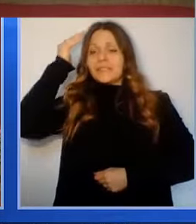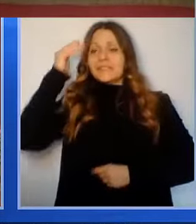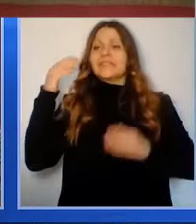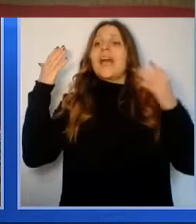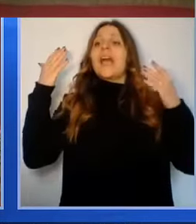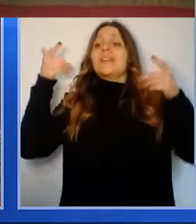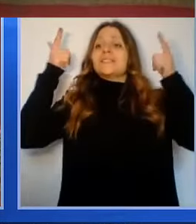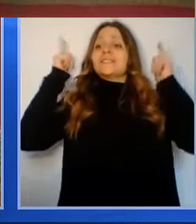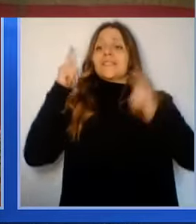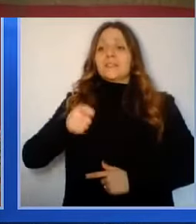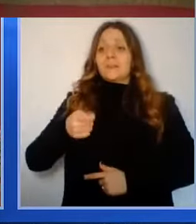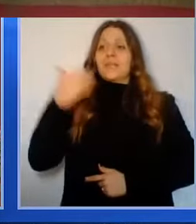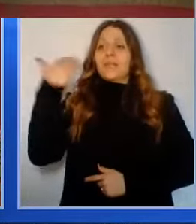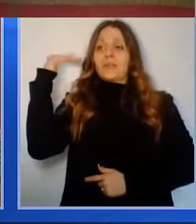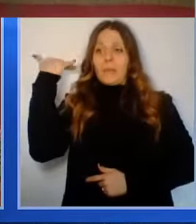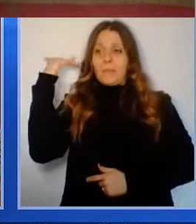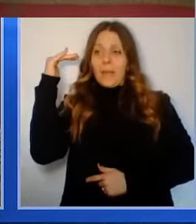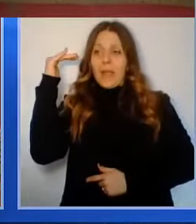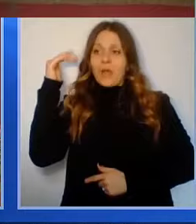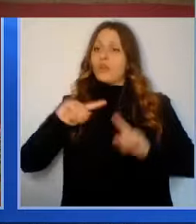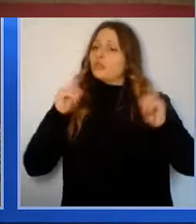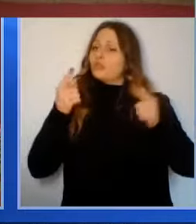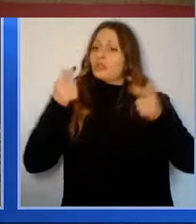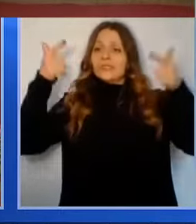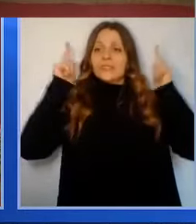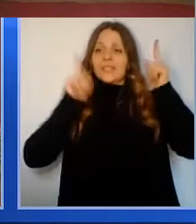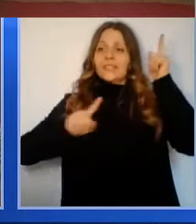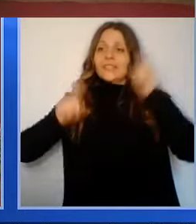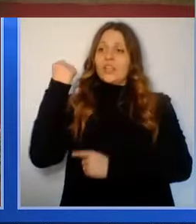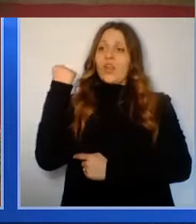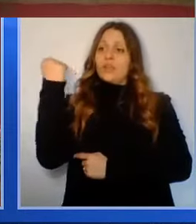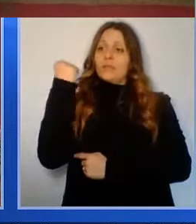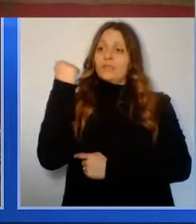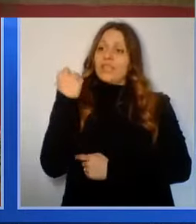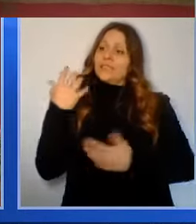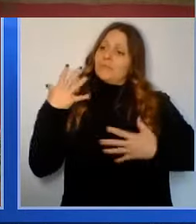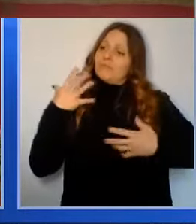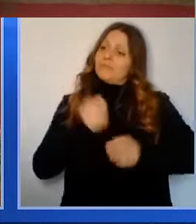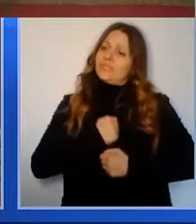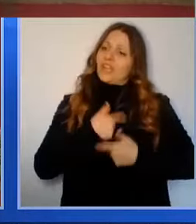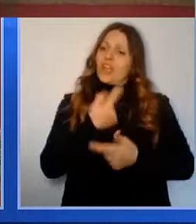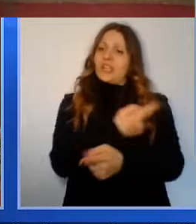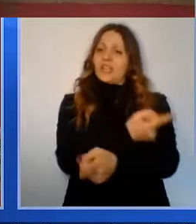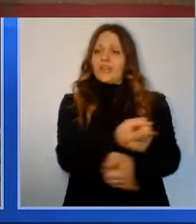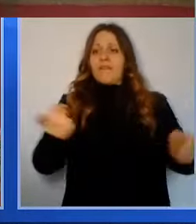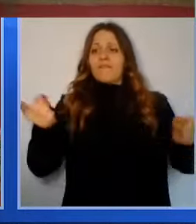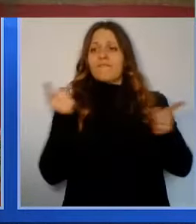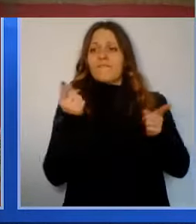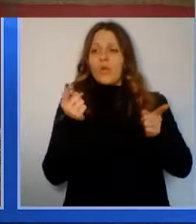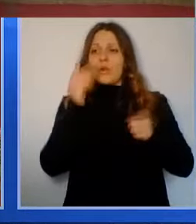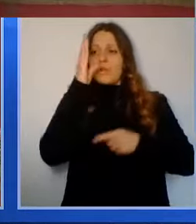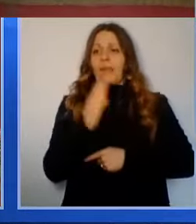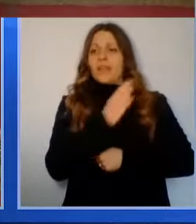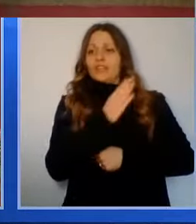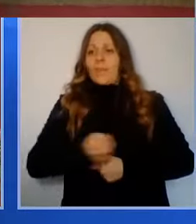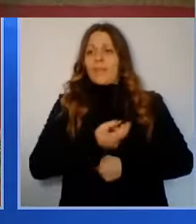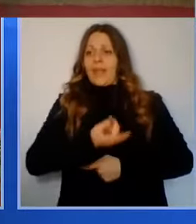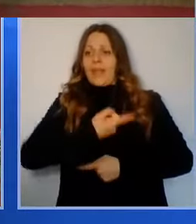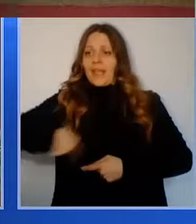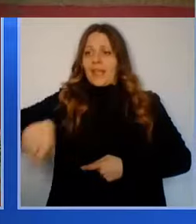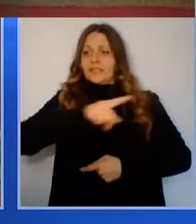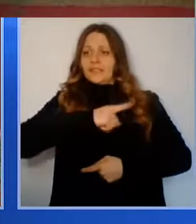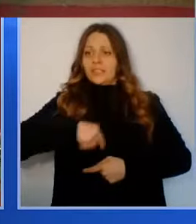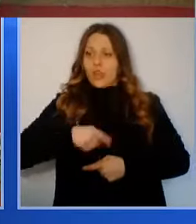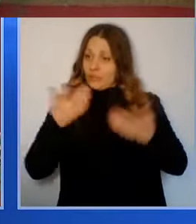Vestri, Omnipotenteus, et dimisis Omnibus Pecatis Vestris, per Ducat Vos, Iesus Christus, ad Vita Maternum,